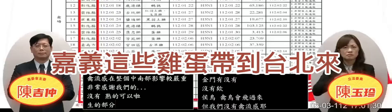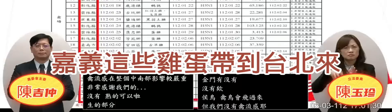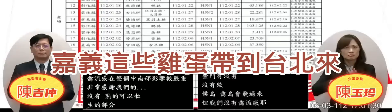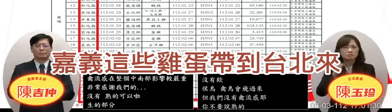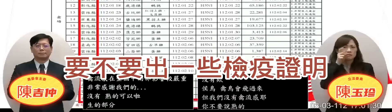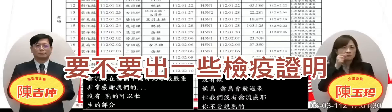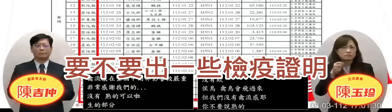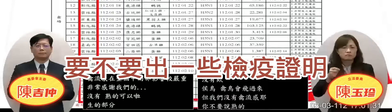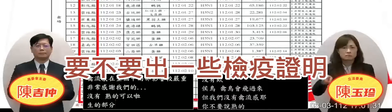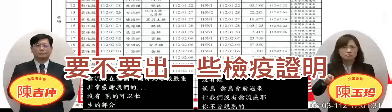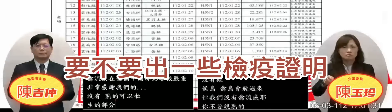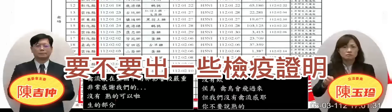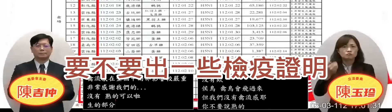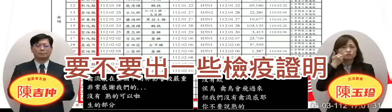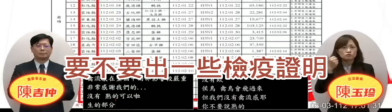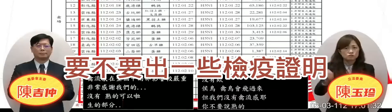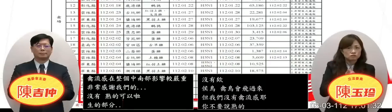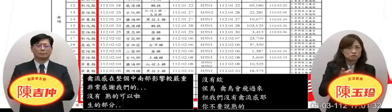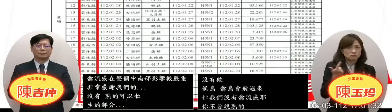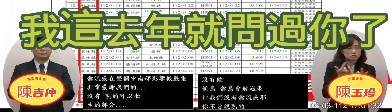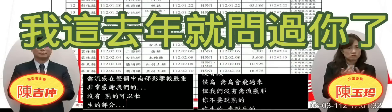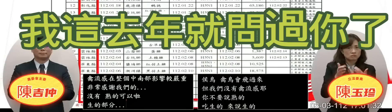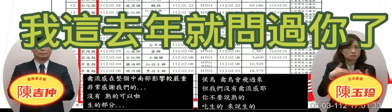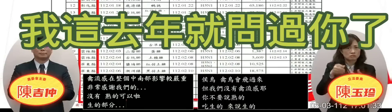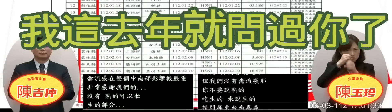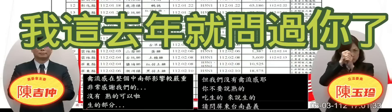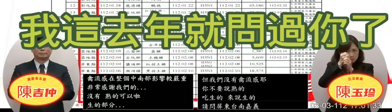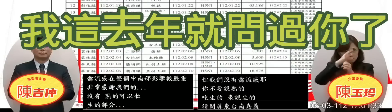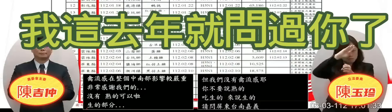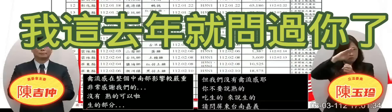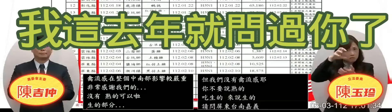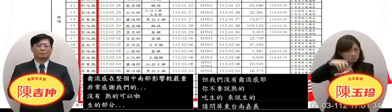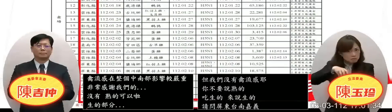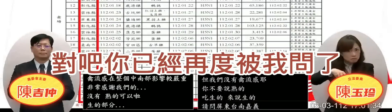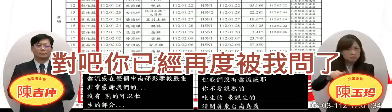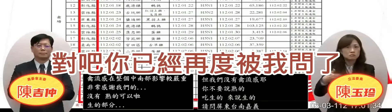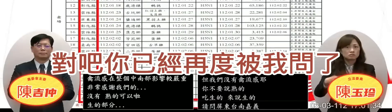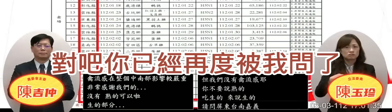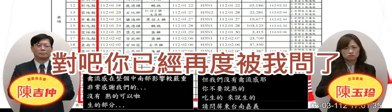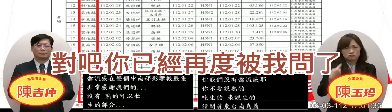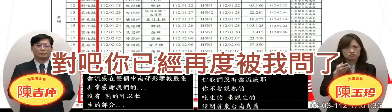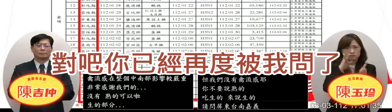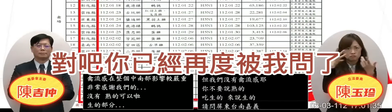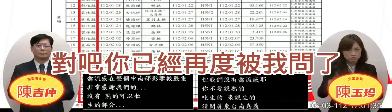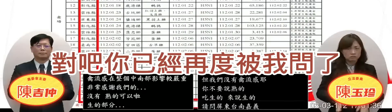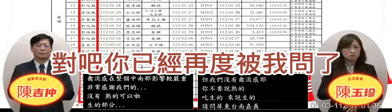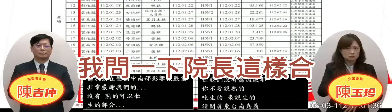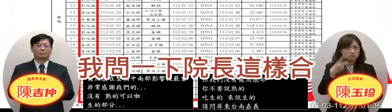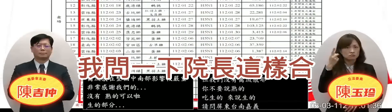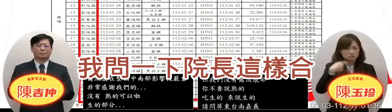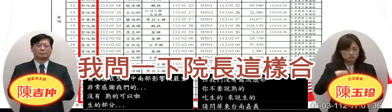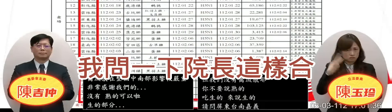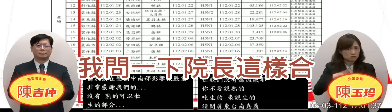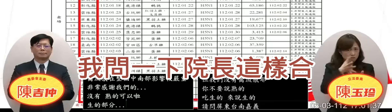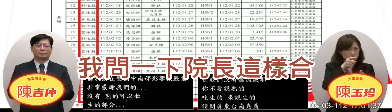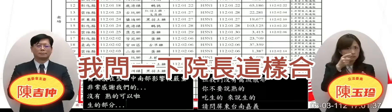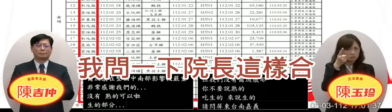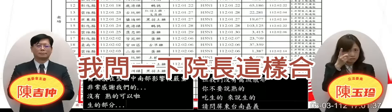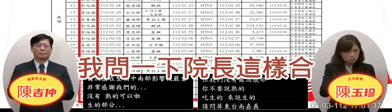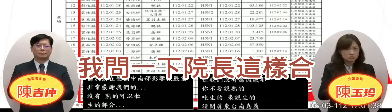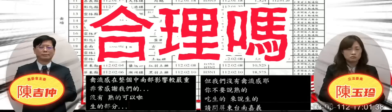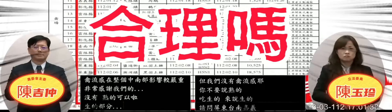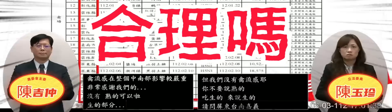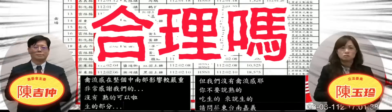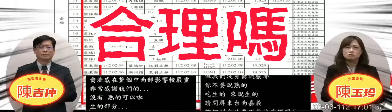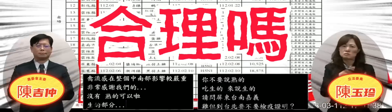鸡蛋带到台北来，要不要出一些检疫证明？我这去年就问过你了，对吧？你已经再度被我问了，我问一下院长，这